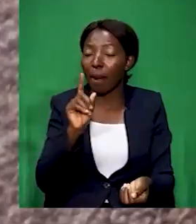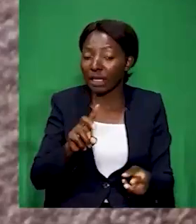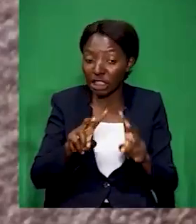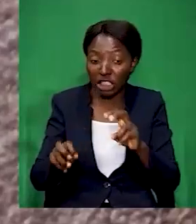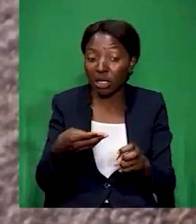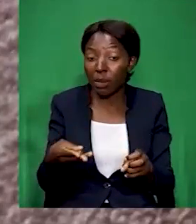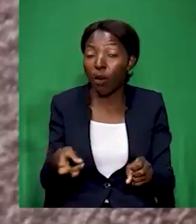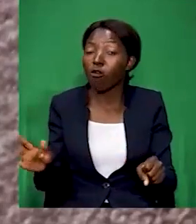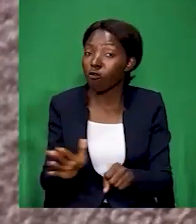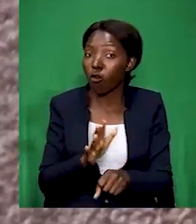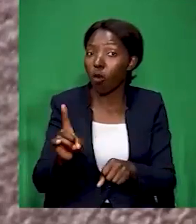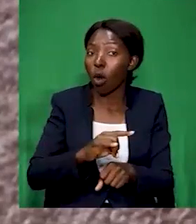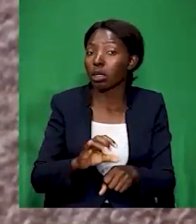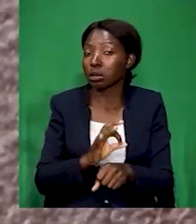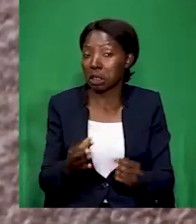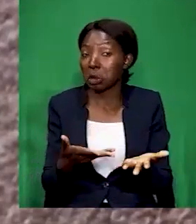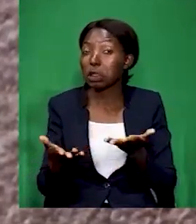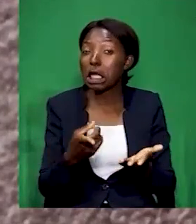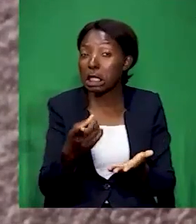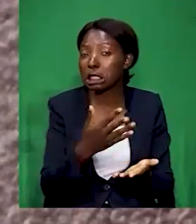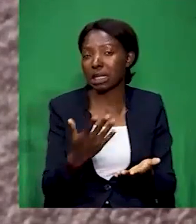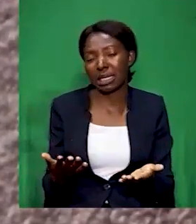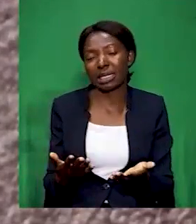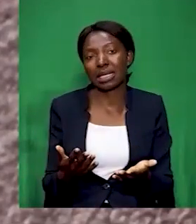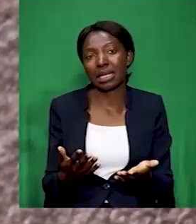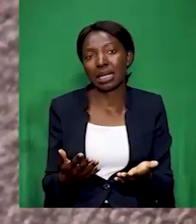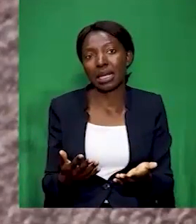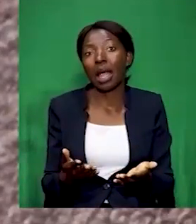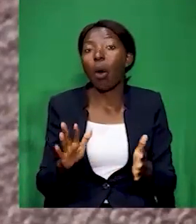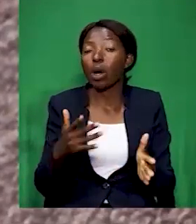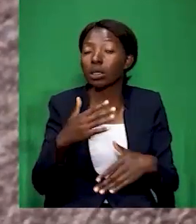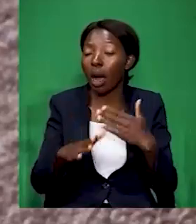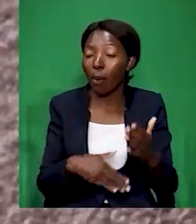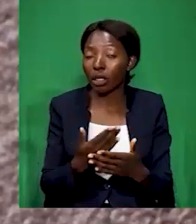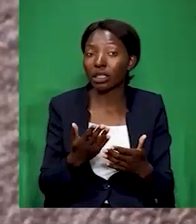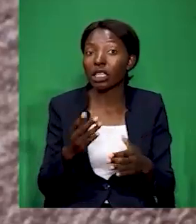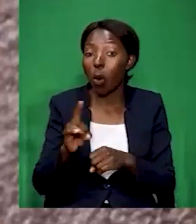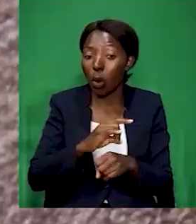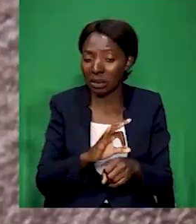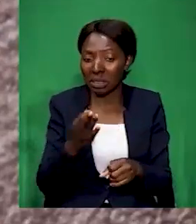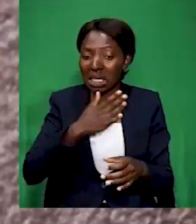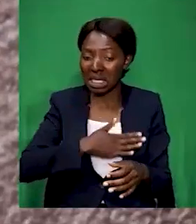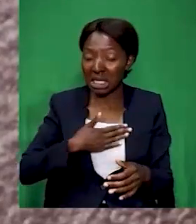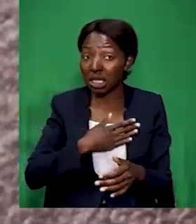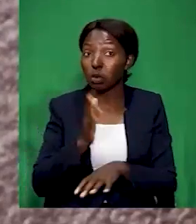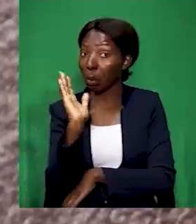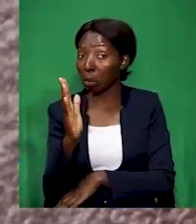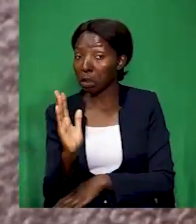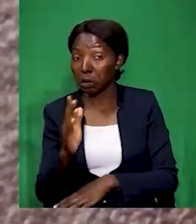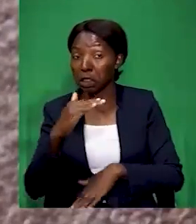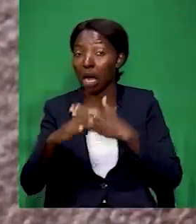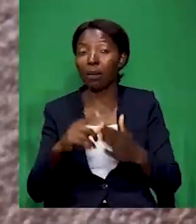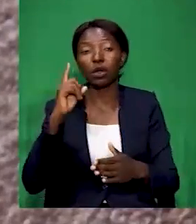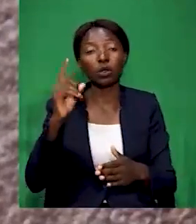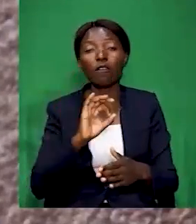vakazara nomweya kuti vakwanise kugova imagine kuti mweya wakadini unodiwa kuti basa ramwari vhangeri rifambe